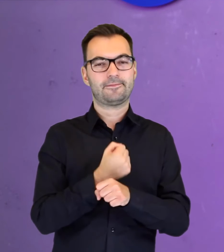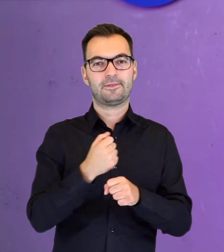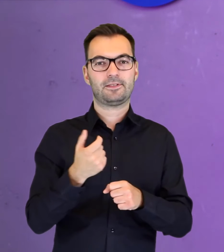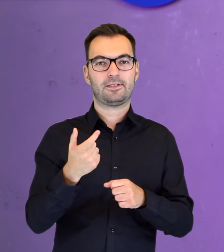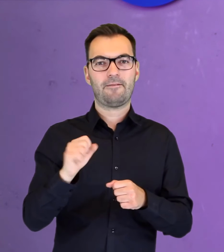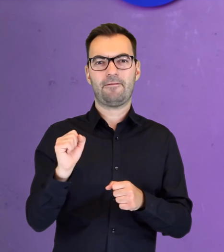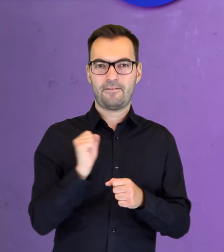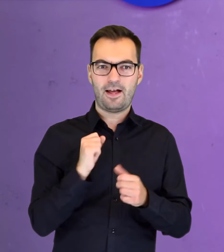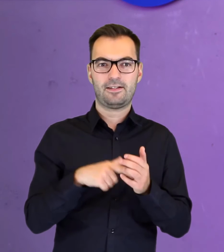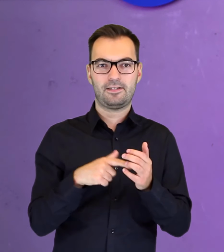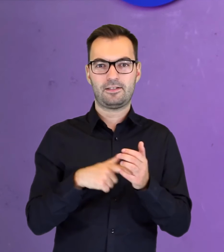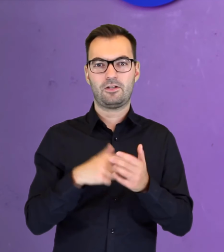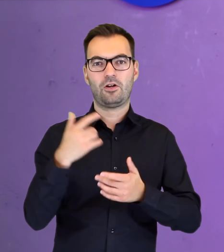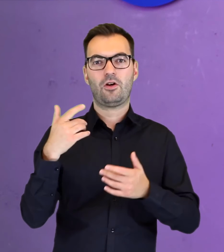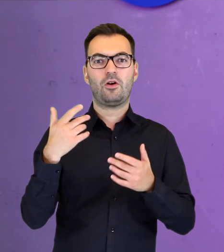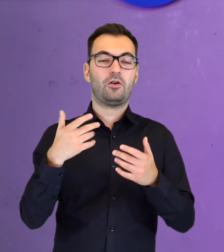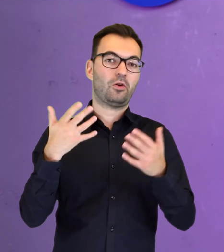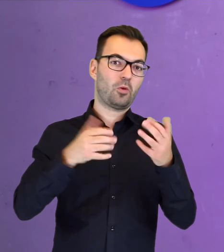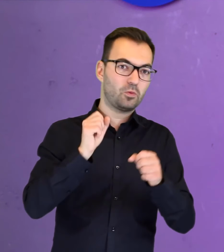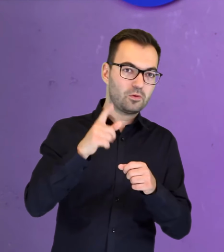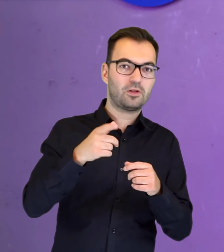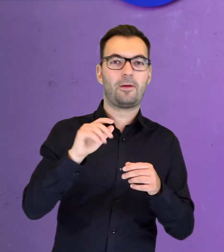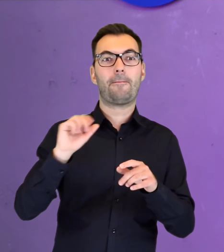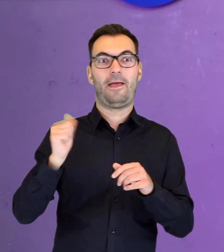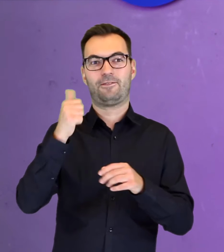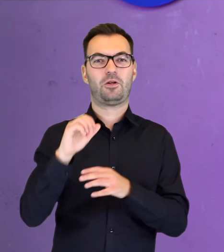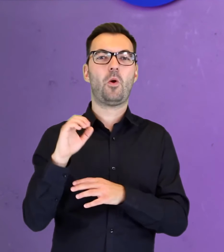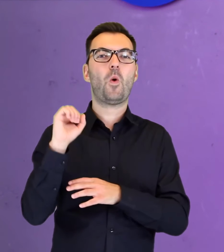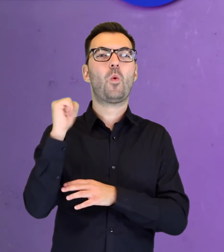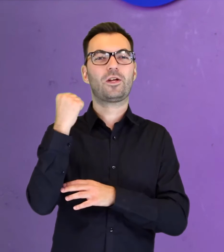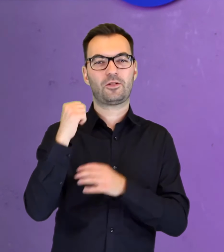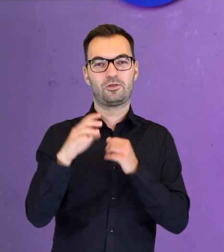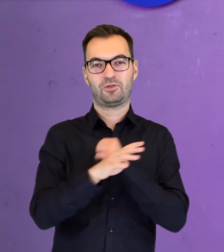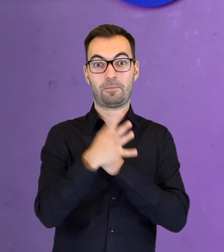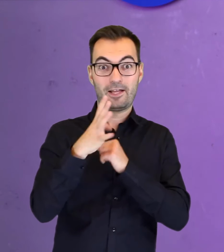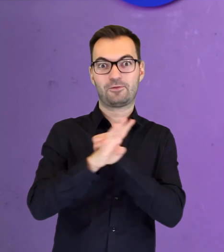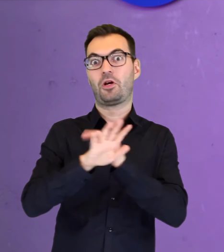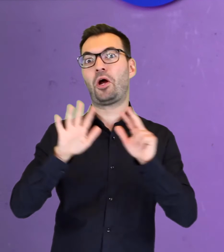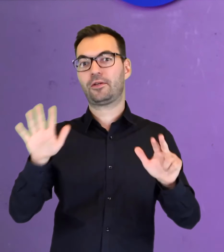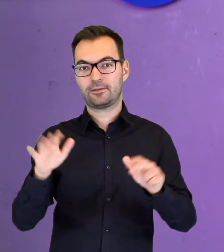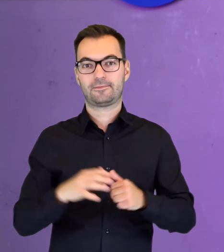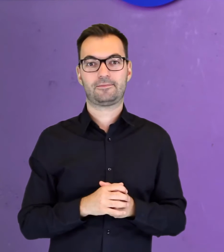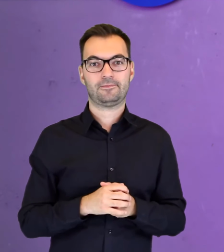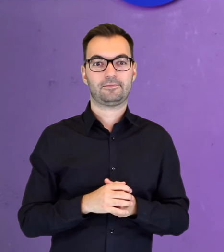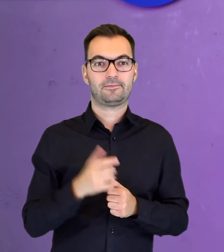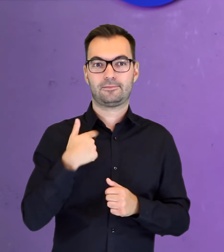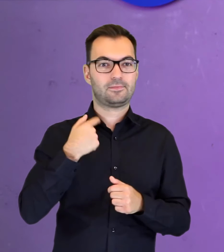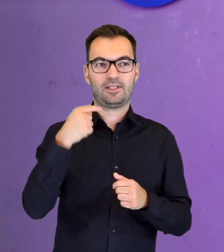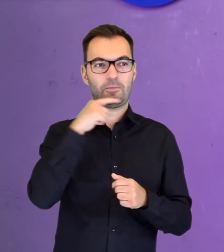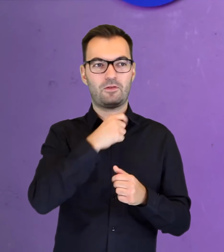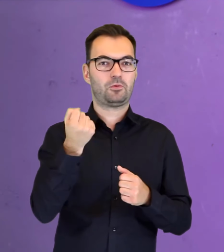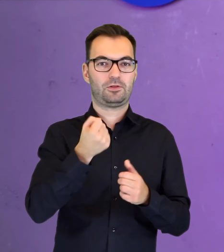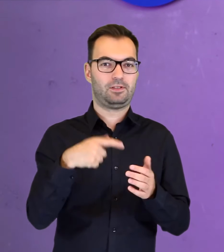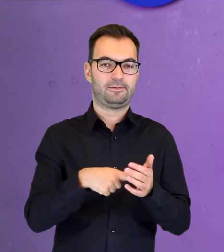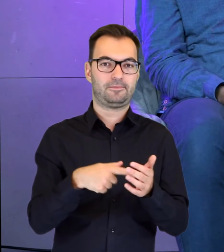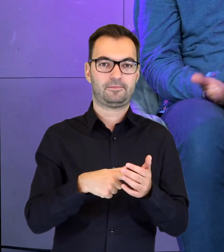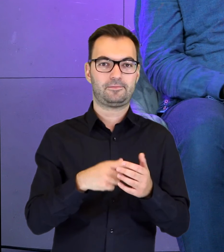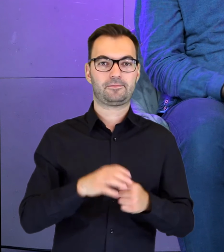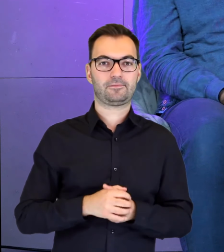osoby głuche i one mówią klucza ale ja jest fajnie fajnie że komputer się pojawiają pierwszy Windows 95 98